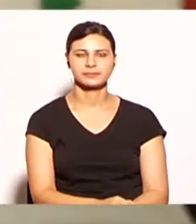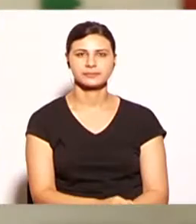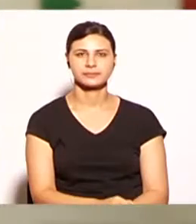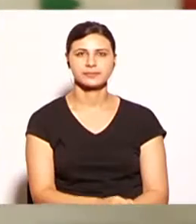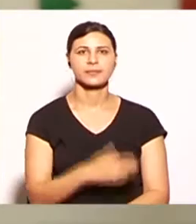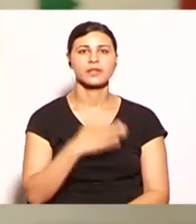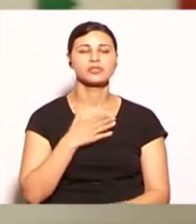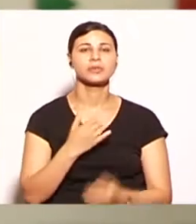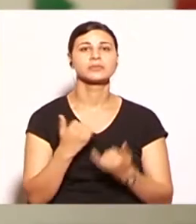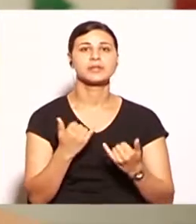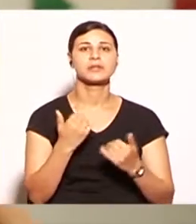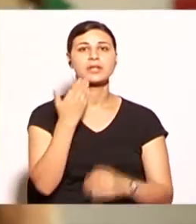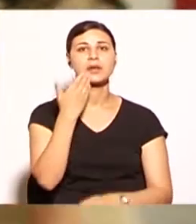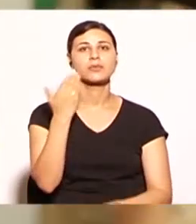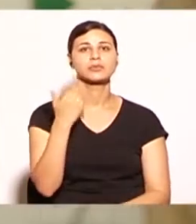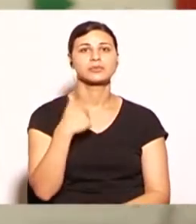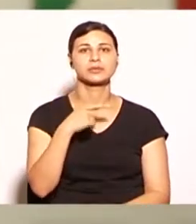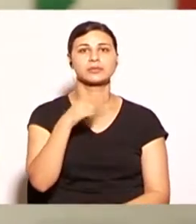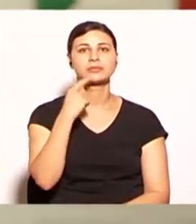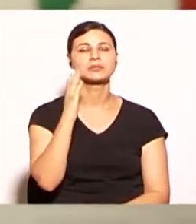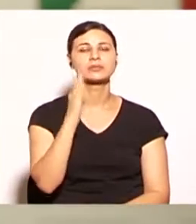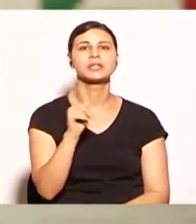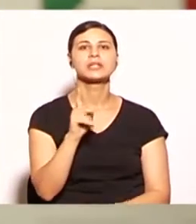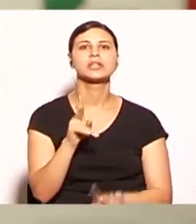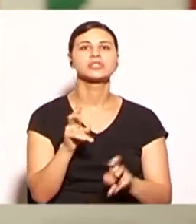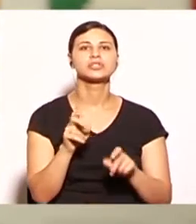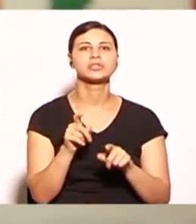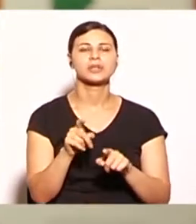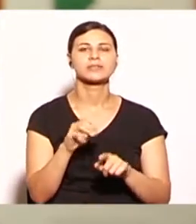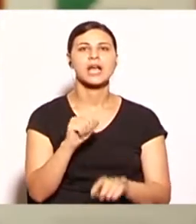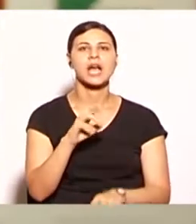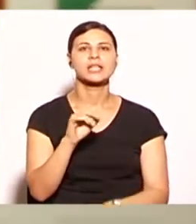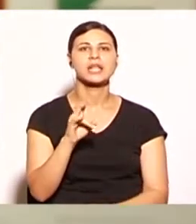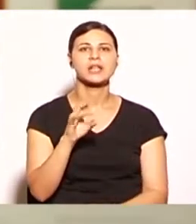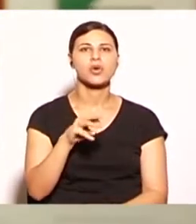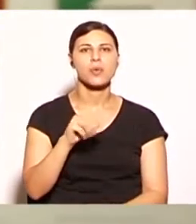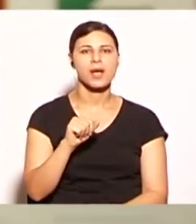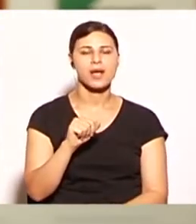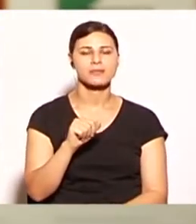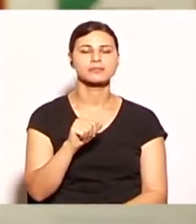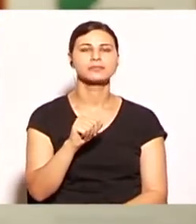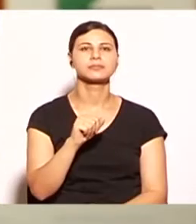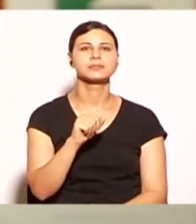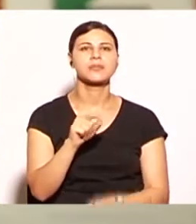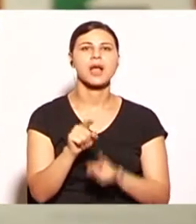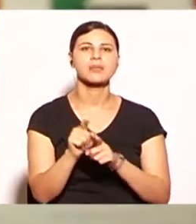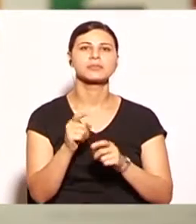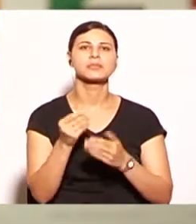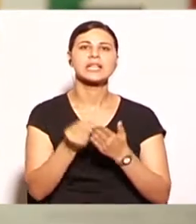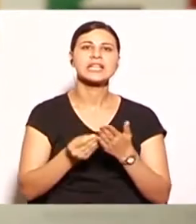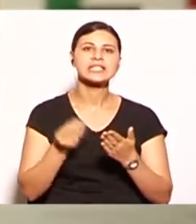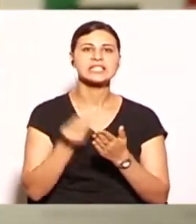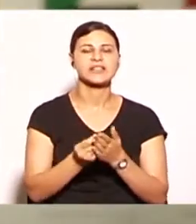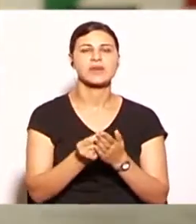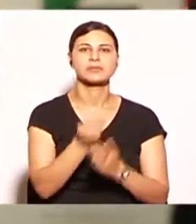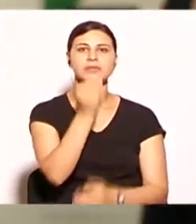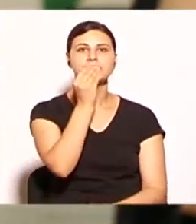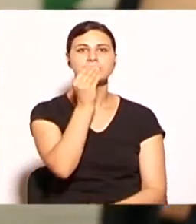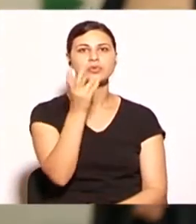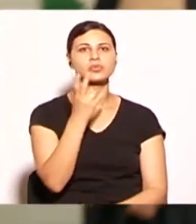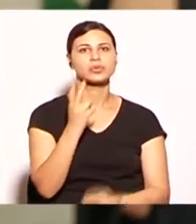ჩემს დღევანდელ მოხსენებაში მე ვისაუბრე თუ რას ნიშნავს ადენომის რეციდივების დიეტური პროფილაქტიკა. ისევ და ისევ ჩვენ